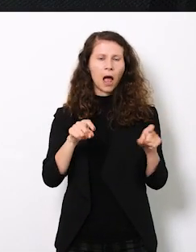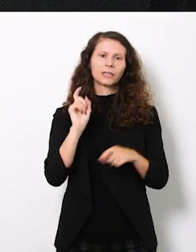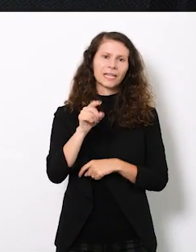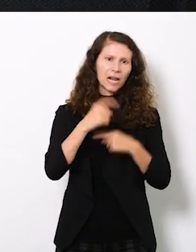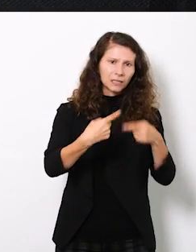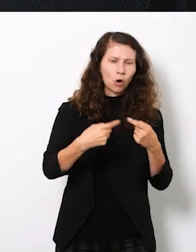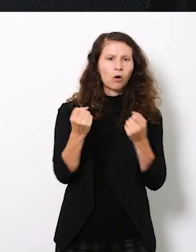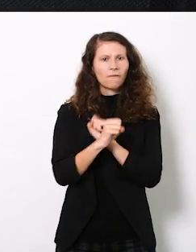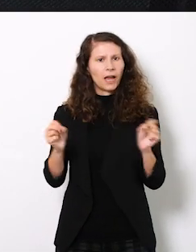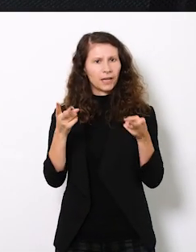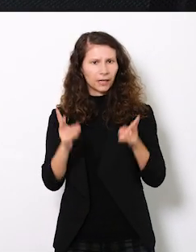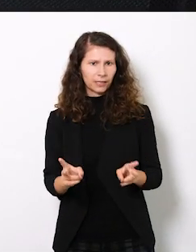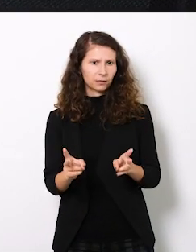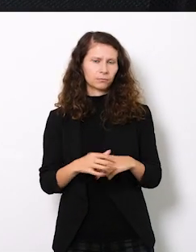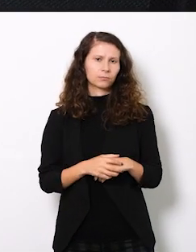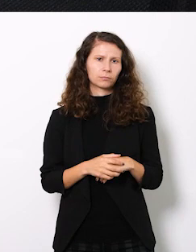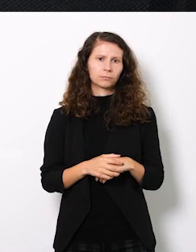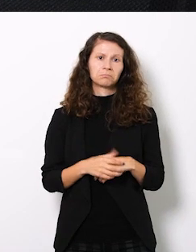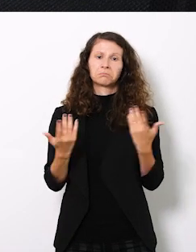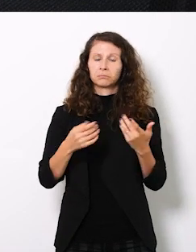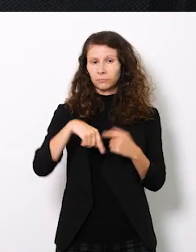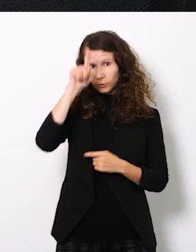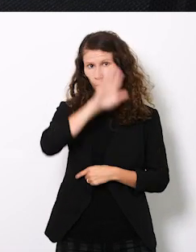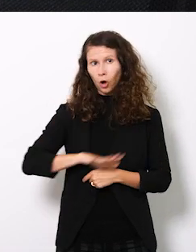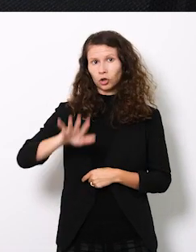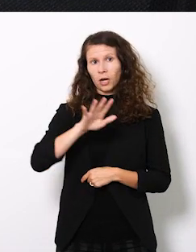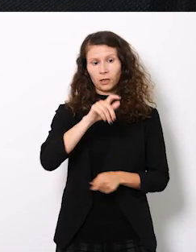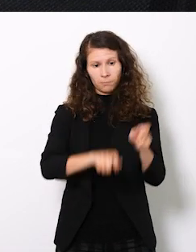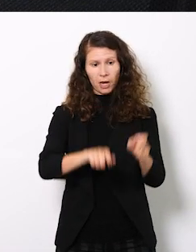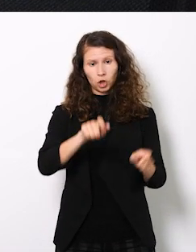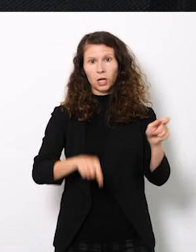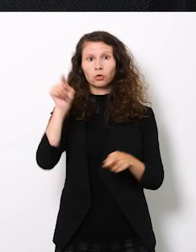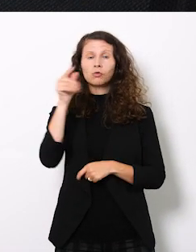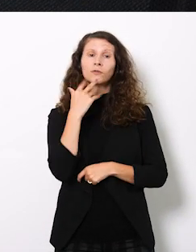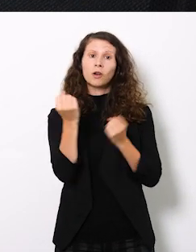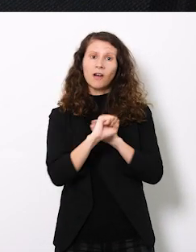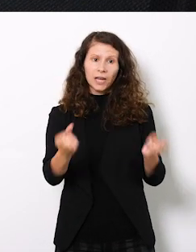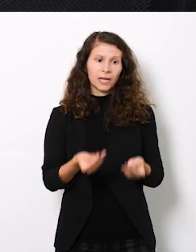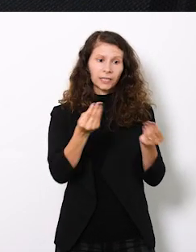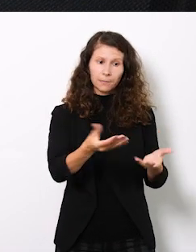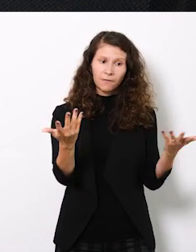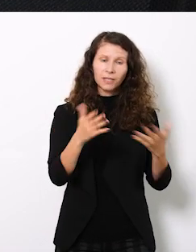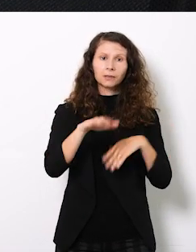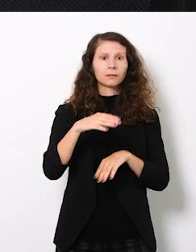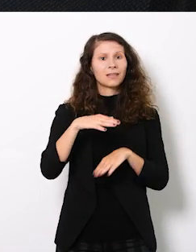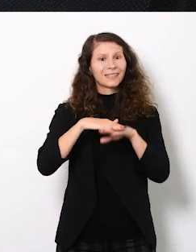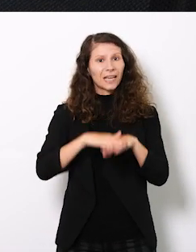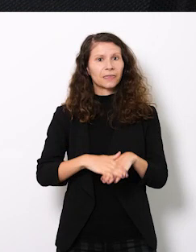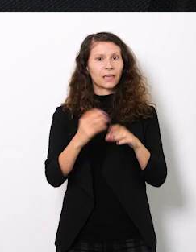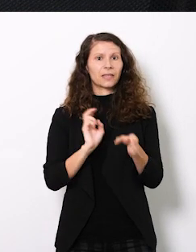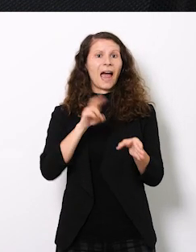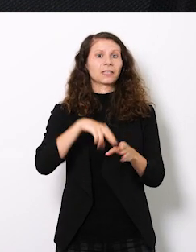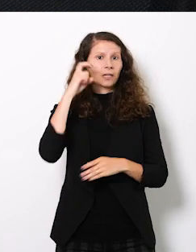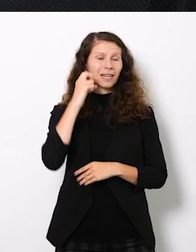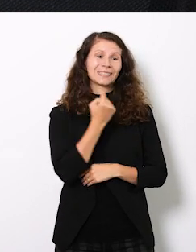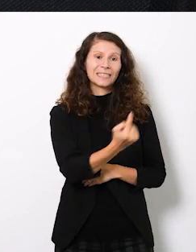Freiheitsrechte. Und eine Freiheit, die Sie den Menschen in Deutschland sozusagen geben wollen, ist, dass Sie Ihr Renteneintrittsalter selbst wählen können.